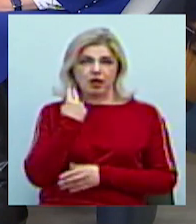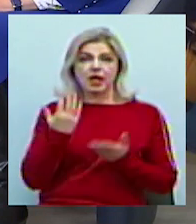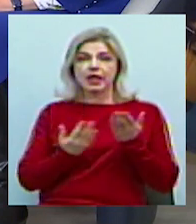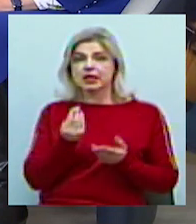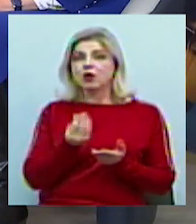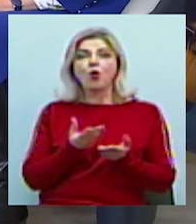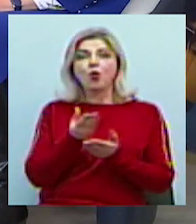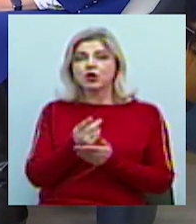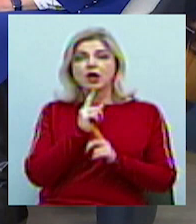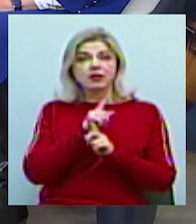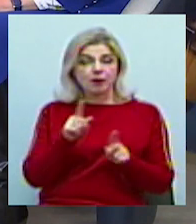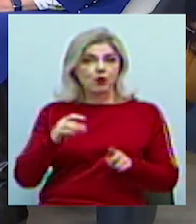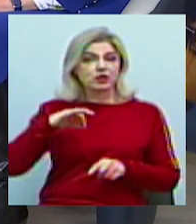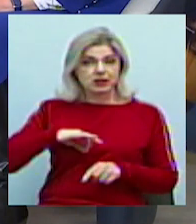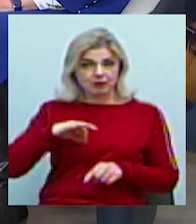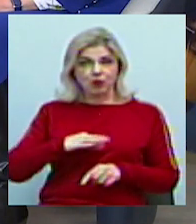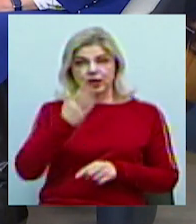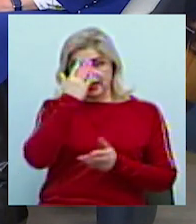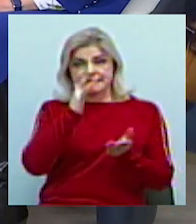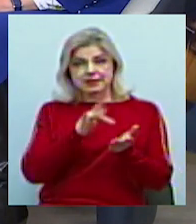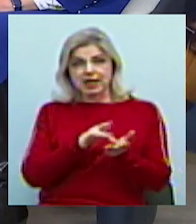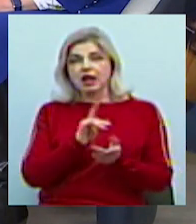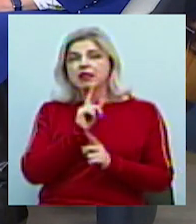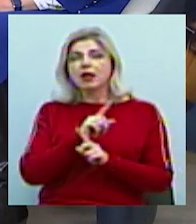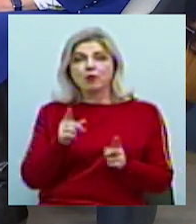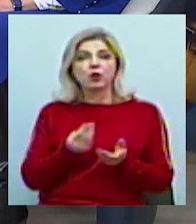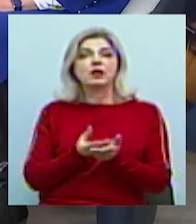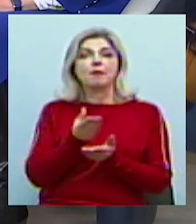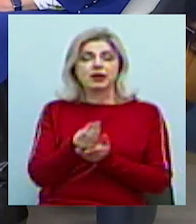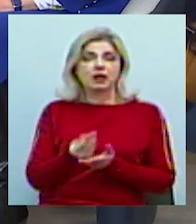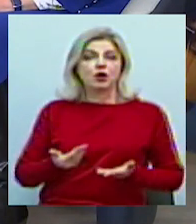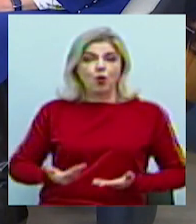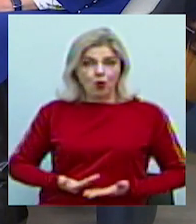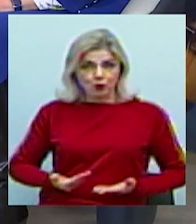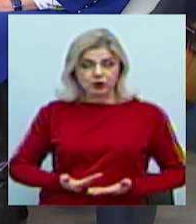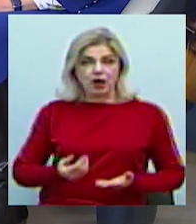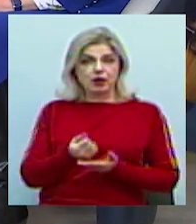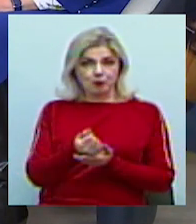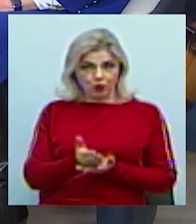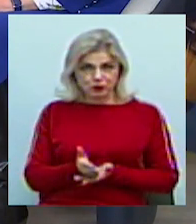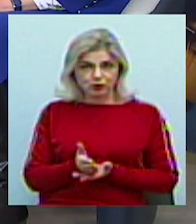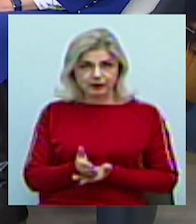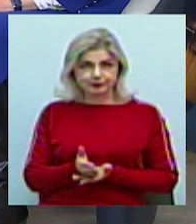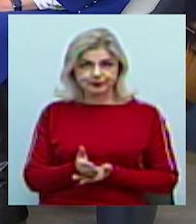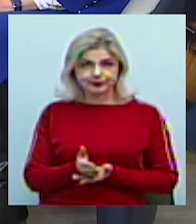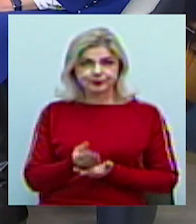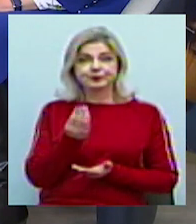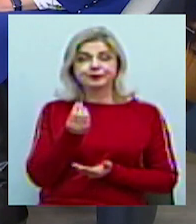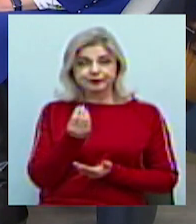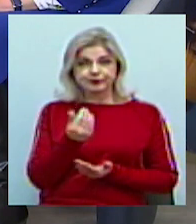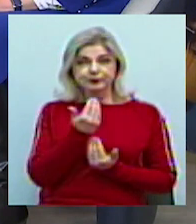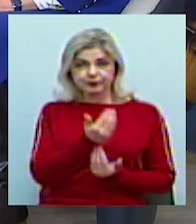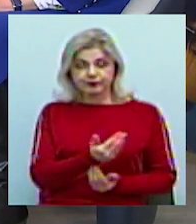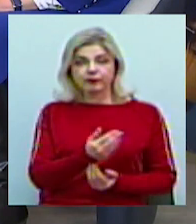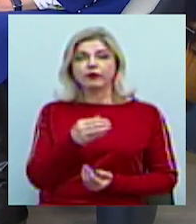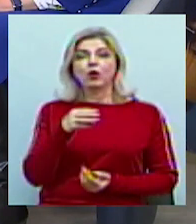не будуть використані в цільовому напрямку, да, тобто якщо вони не будуть сплачені саме за вартість житлово-комунальних послуг,